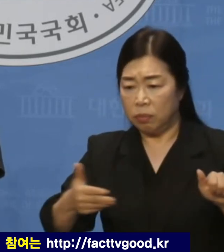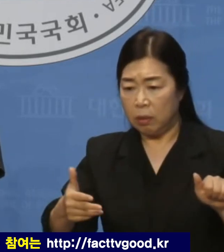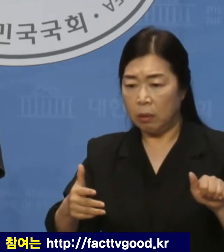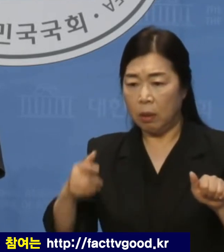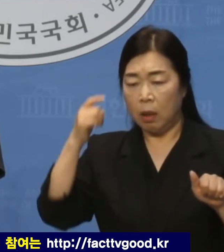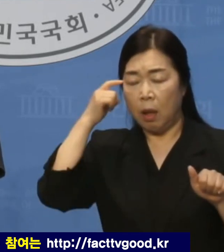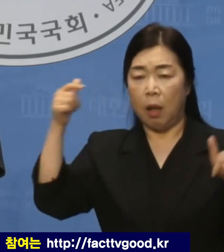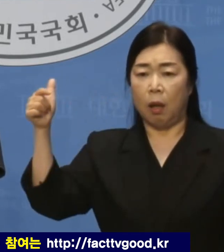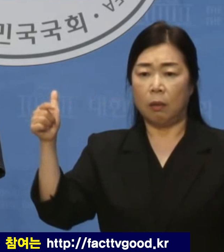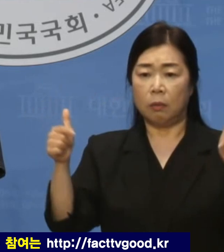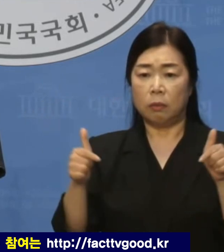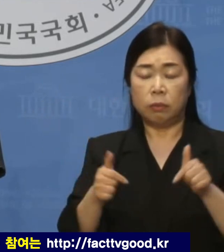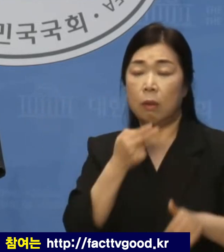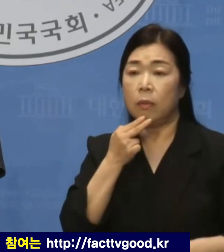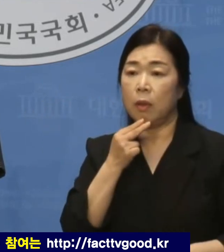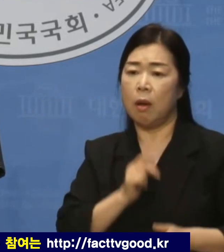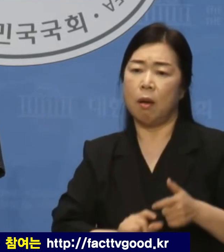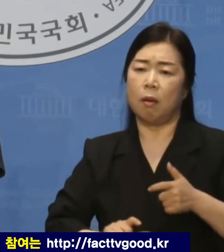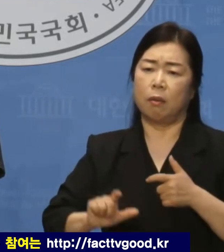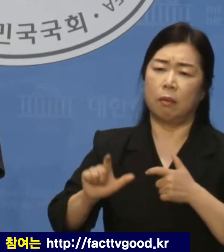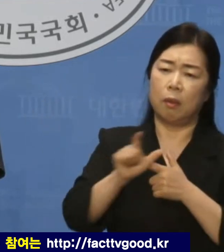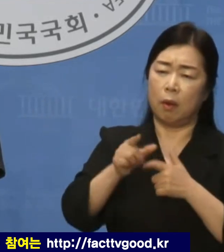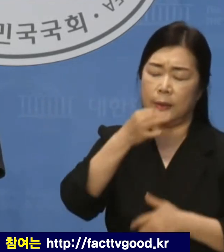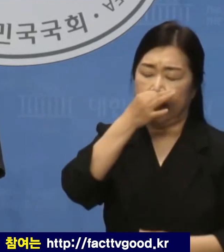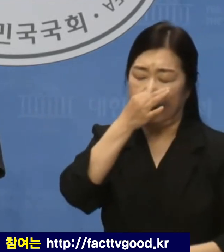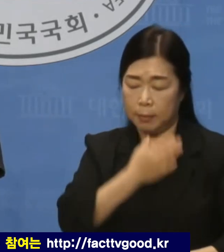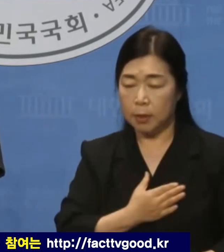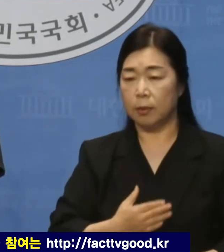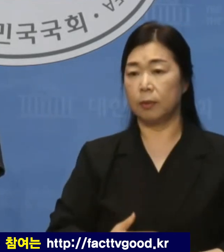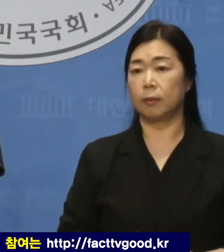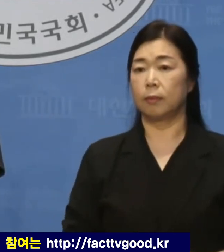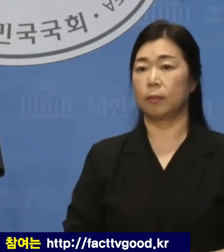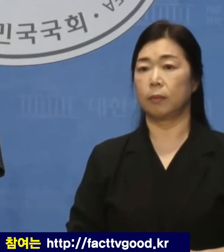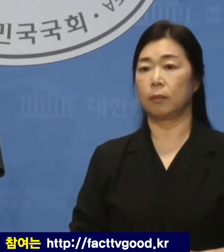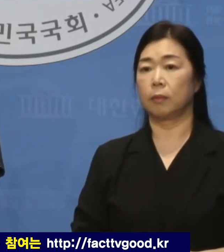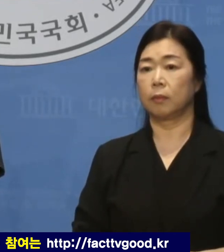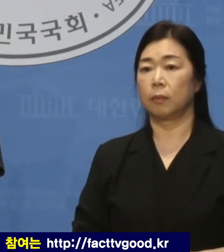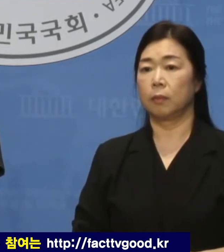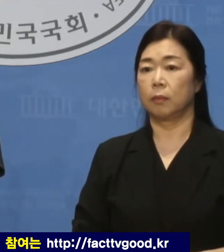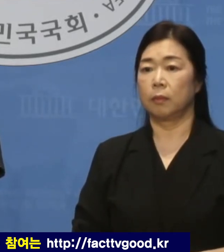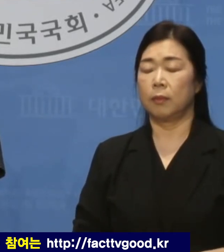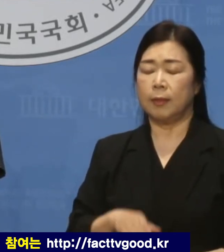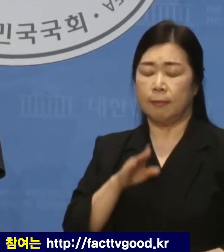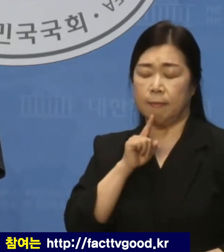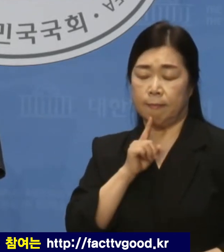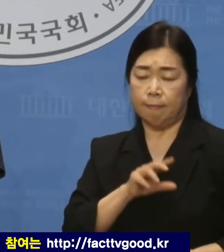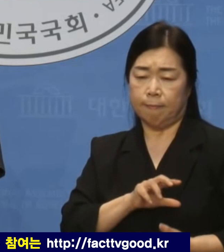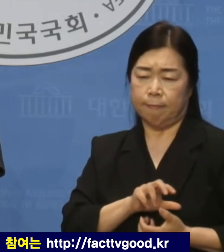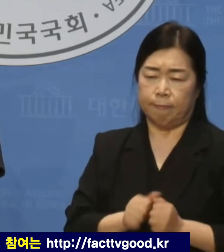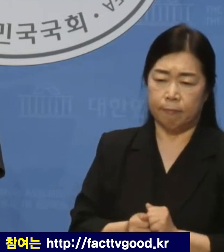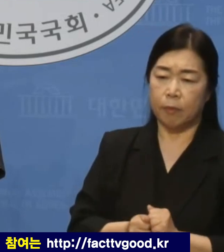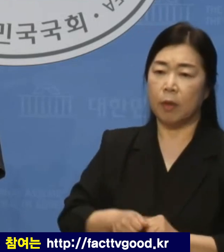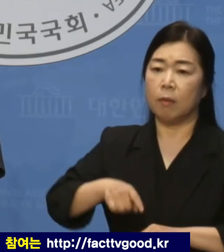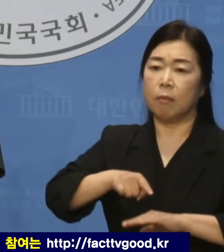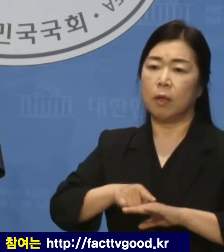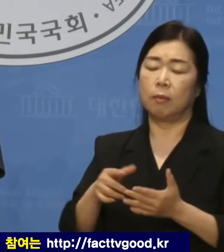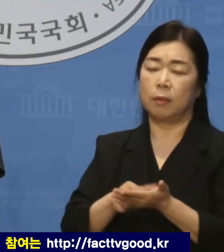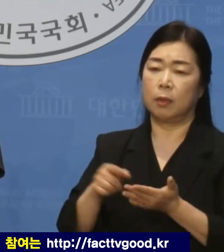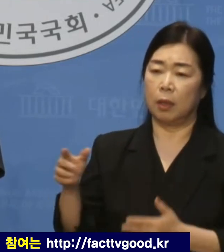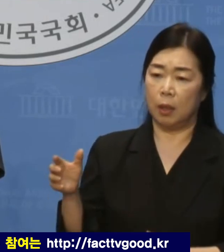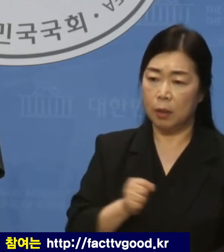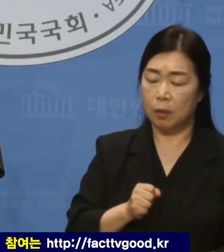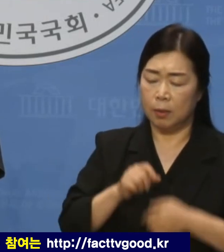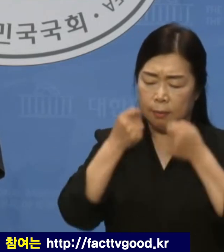지날수록 사그러들기는커녕 더욱더 힘들게 다가옵니다. 어금니를 꽉 깨물고